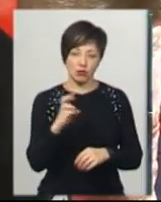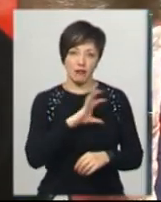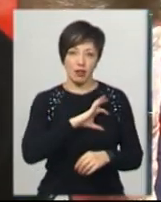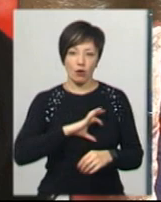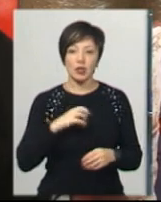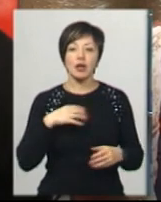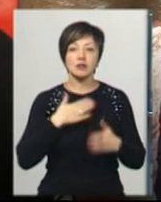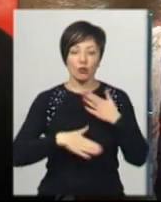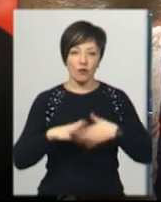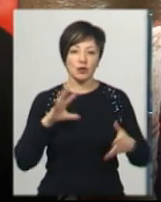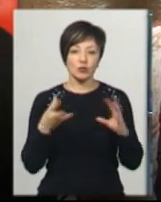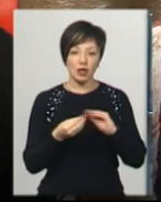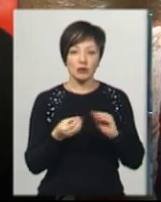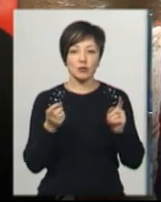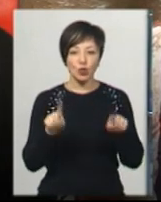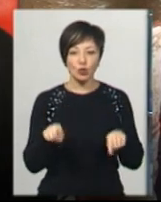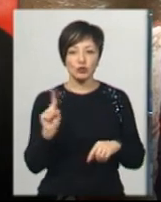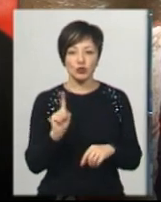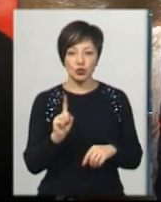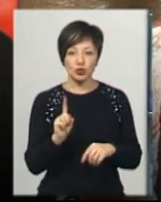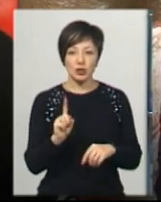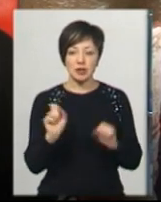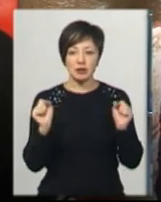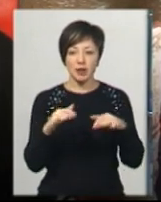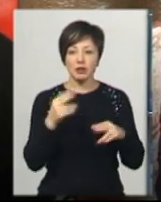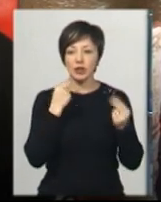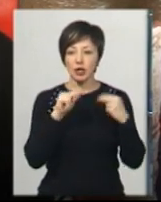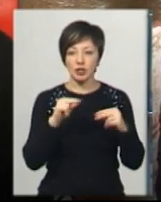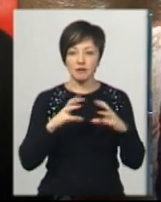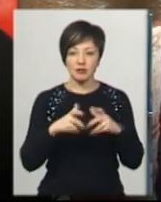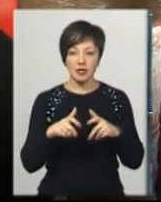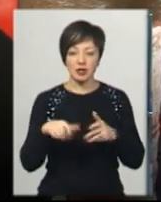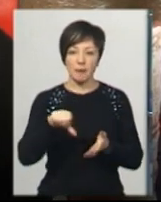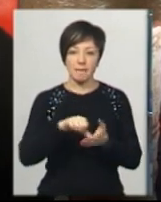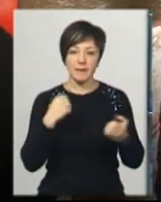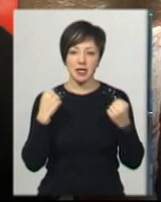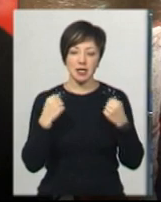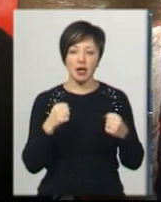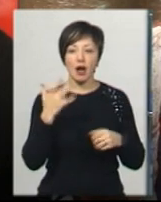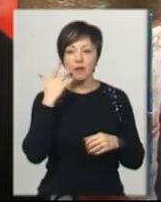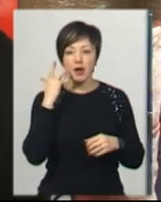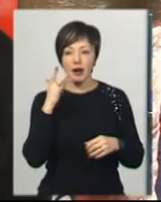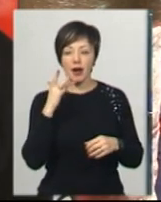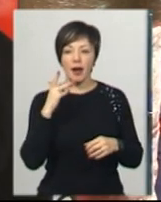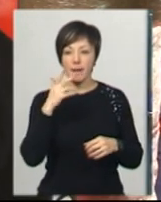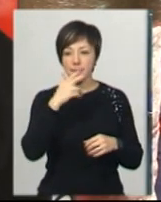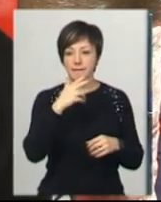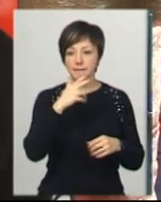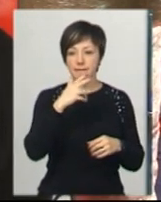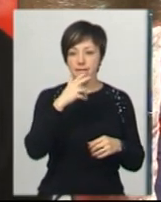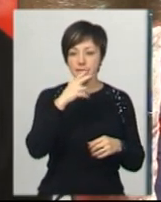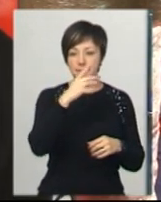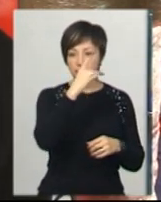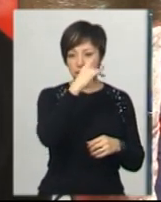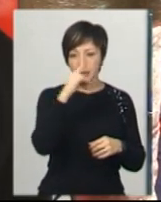задоволений результатом, тому що це там зібрались найкращі в світі бійці, будемо говорити. І Америка, і Бразилія, і Таїланд